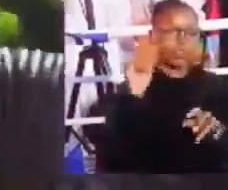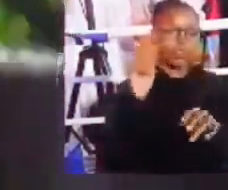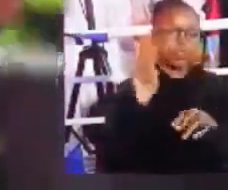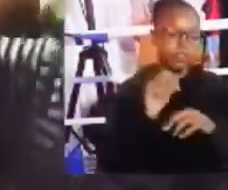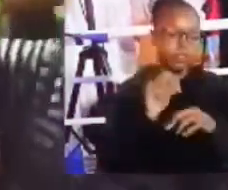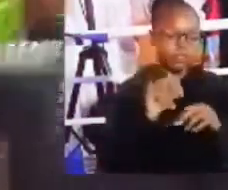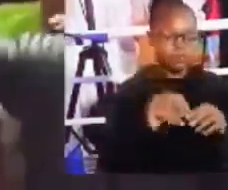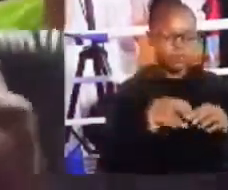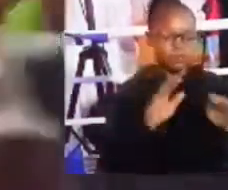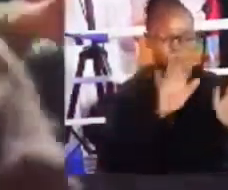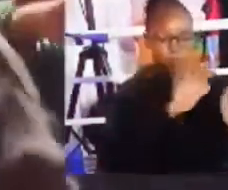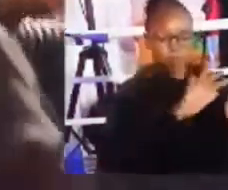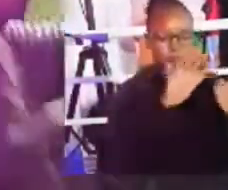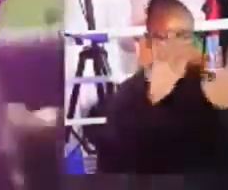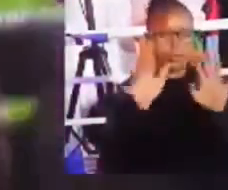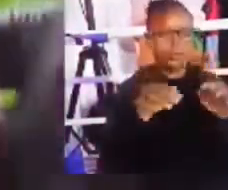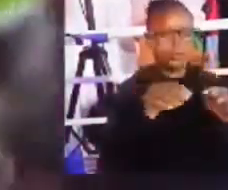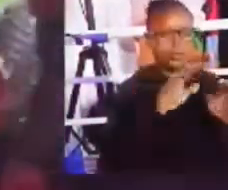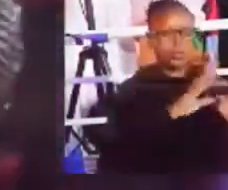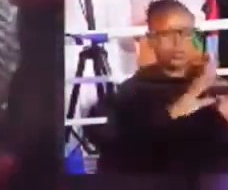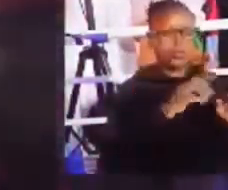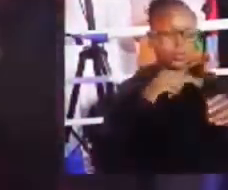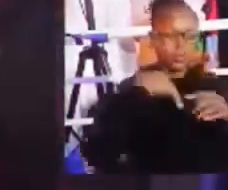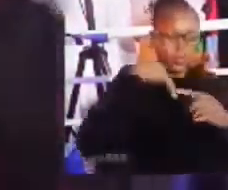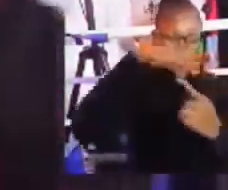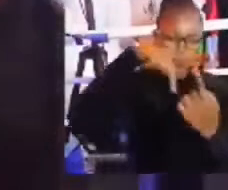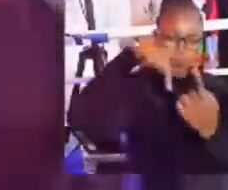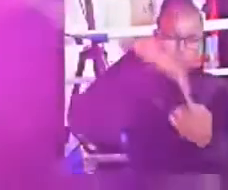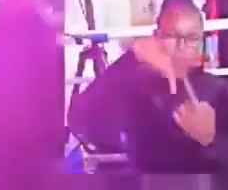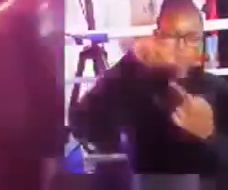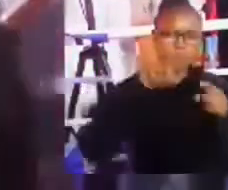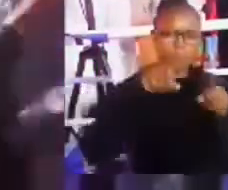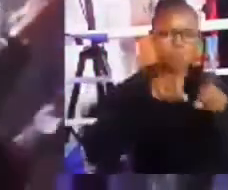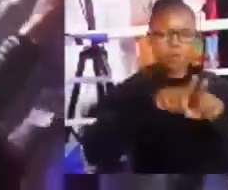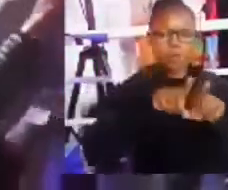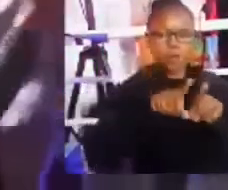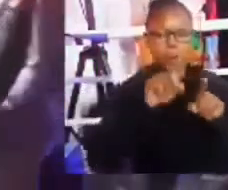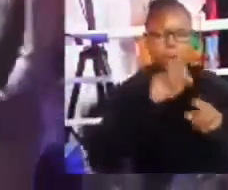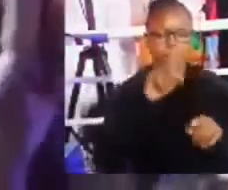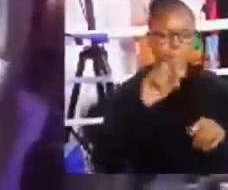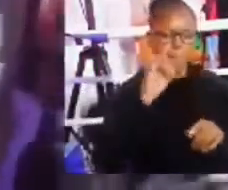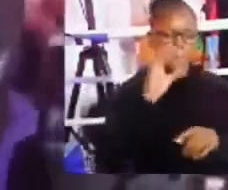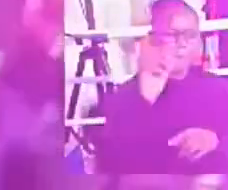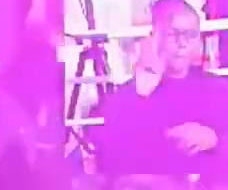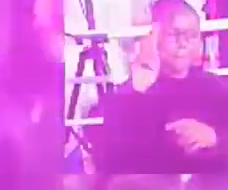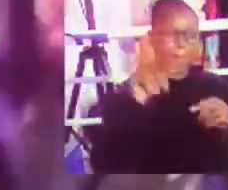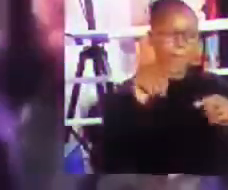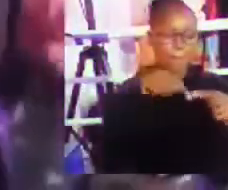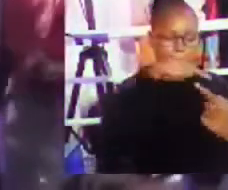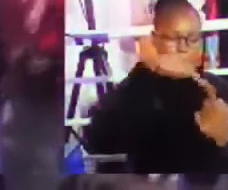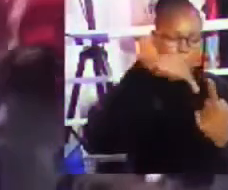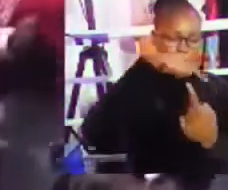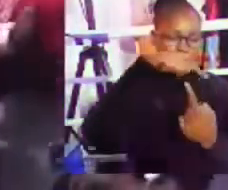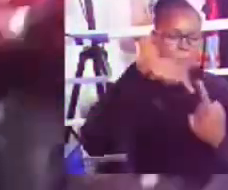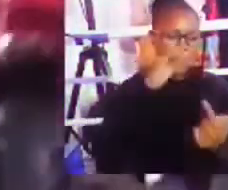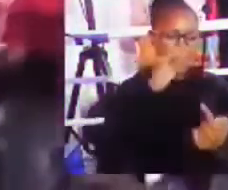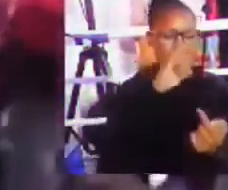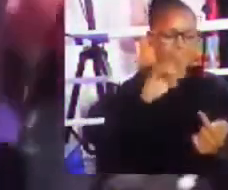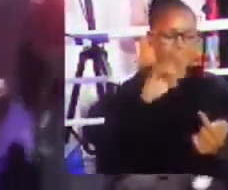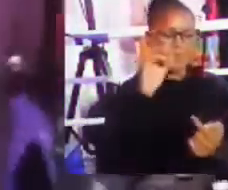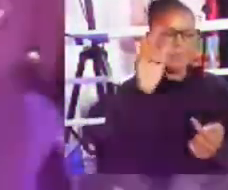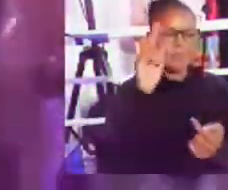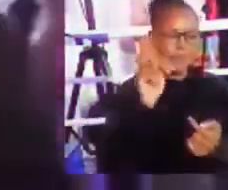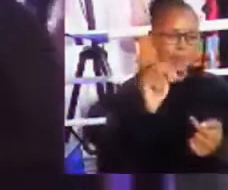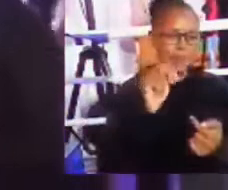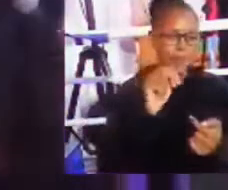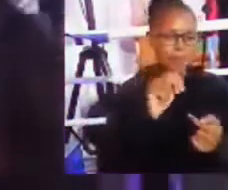kisayuni, zunguka kisayuni, zunguka kisayuni, zunguka kisayuni, zunguka